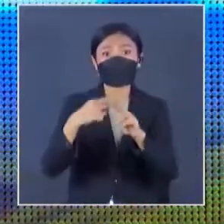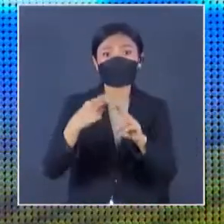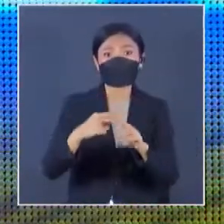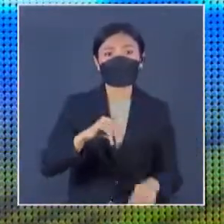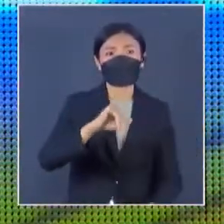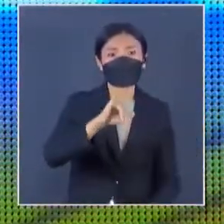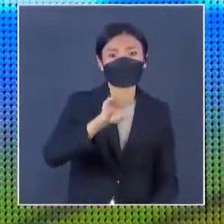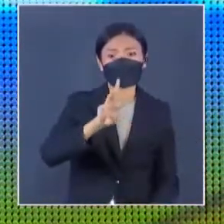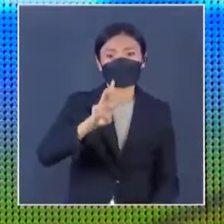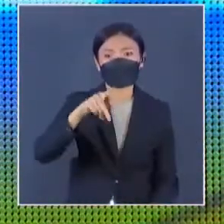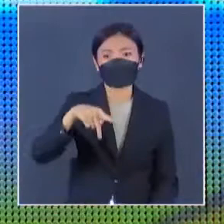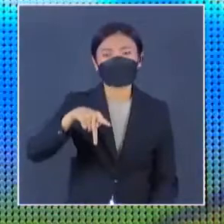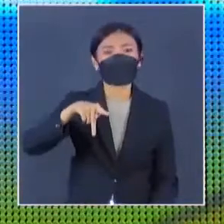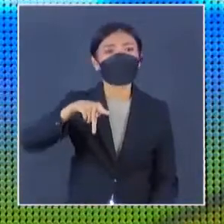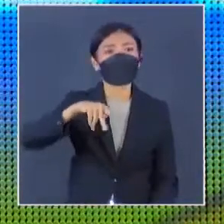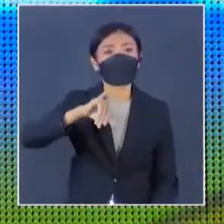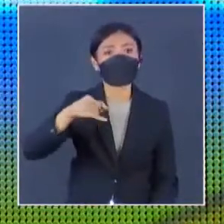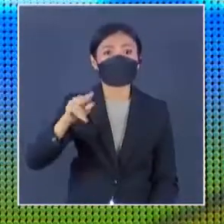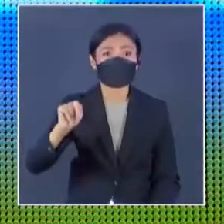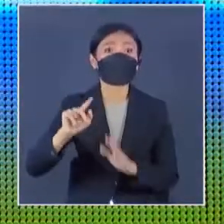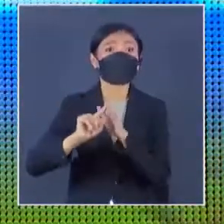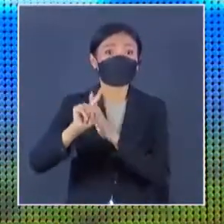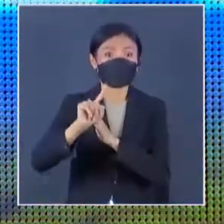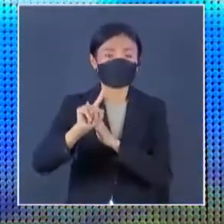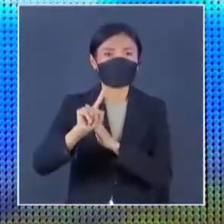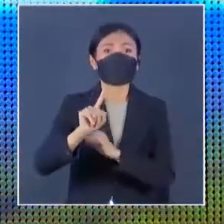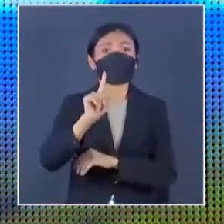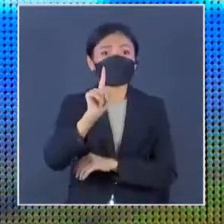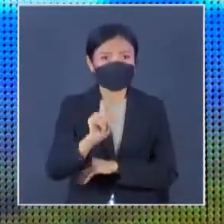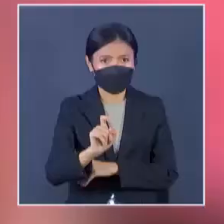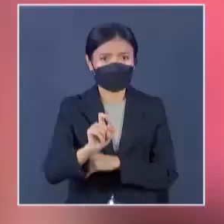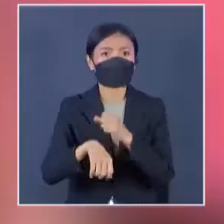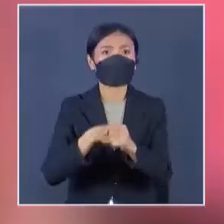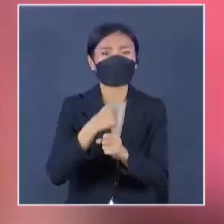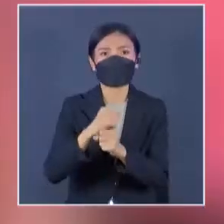คะที่ได้เสียชีวิตลงอย่างสงบในวัย79ปีด้วยอาการปอดติดเชื้อค่ะ